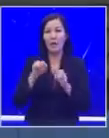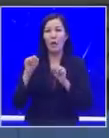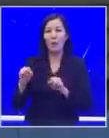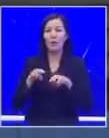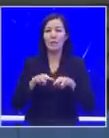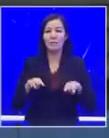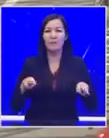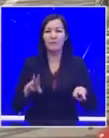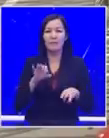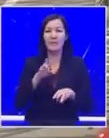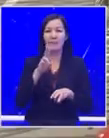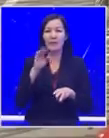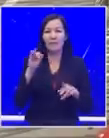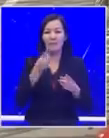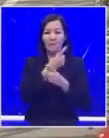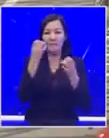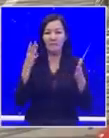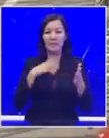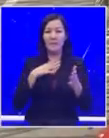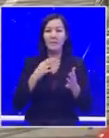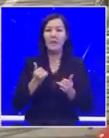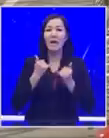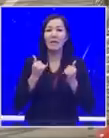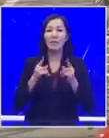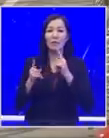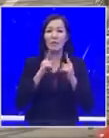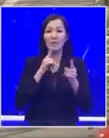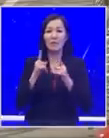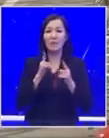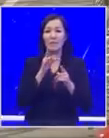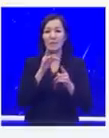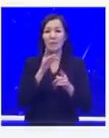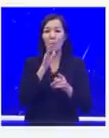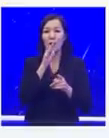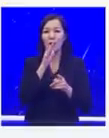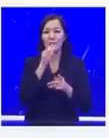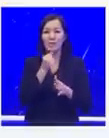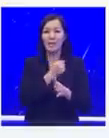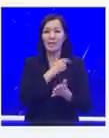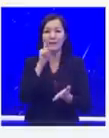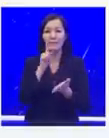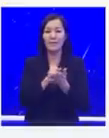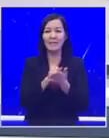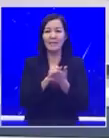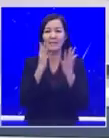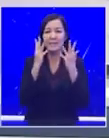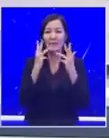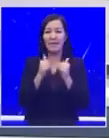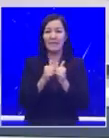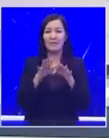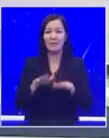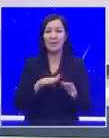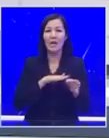министрі Нұрлан Ермекбаев мәлімдеді. Ал арнаулы жиындардың мерзімі мен әскери міндеттілердің санын